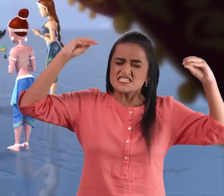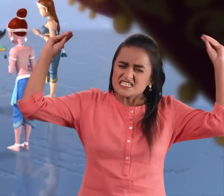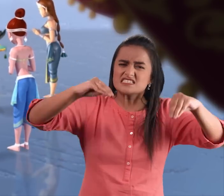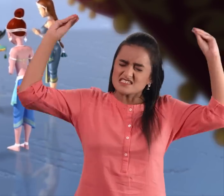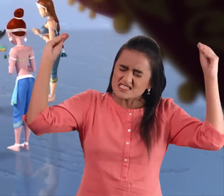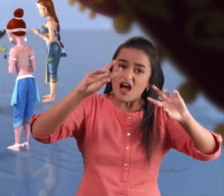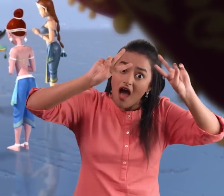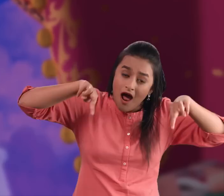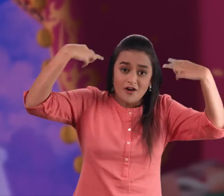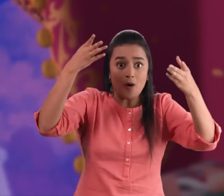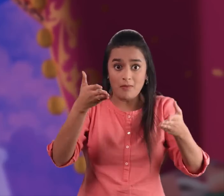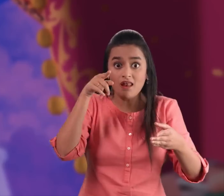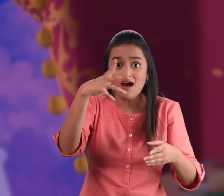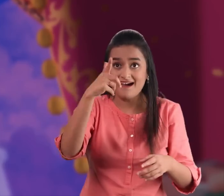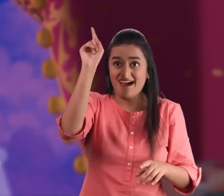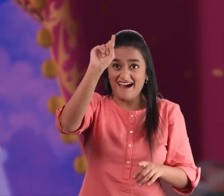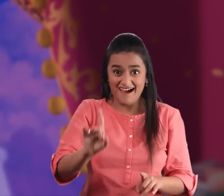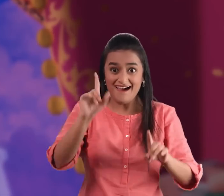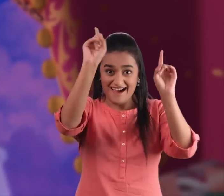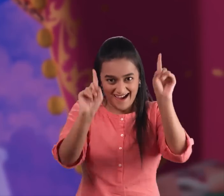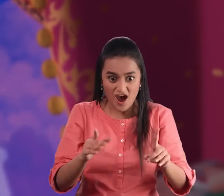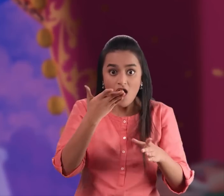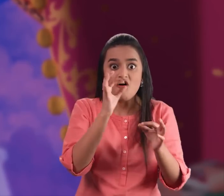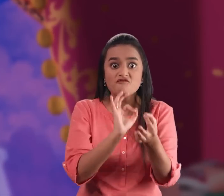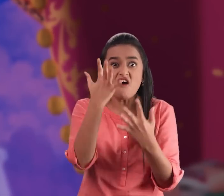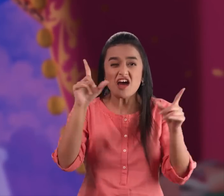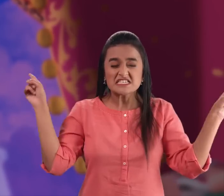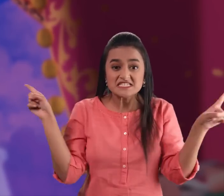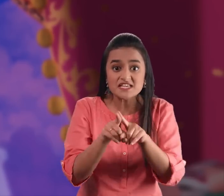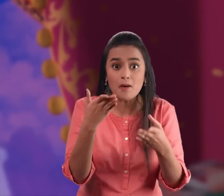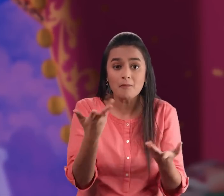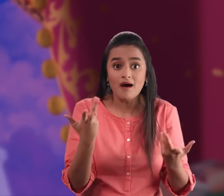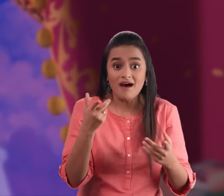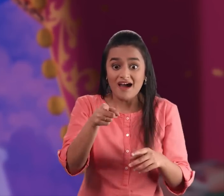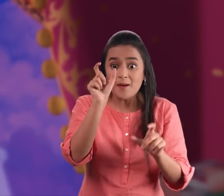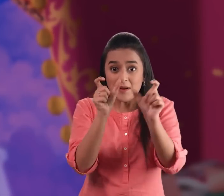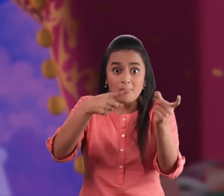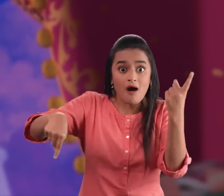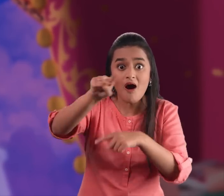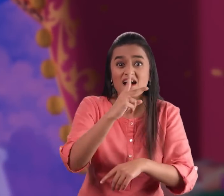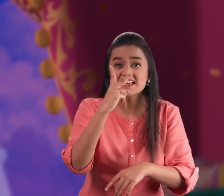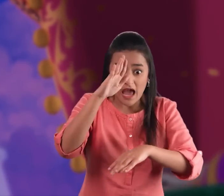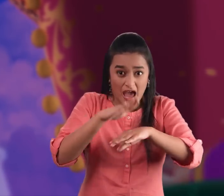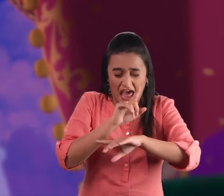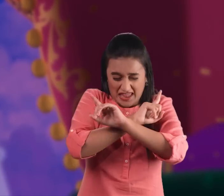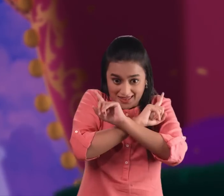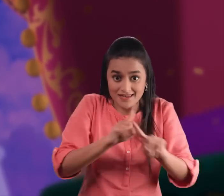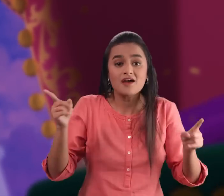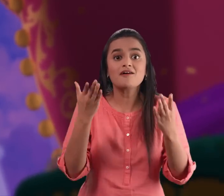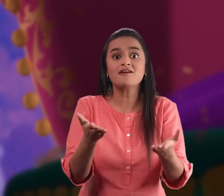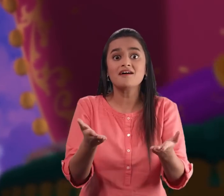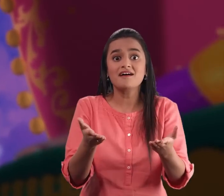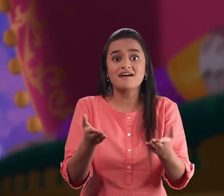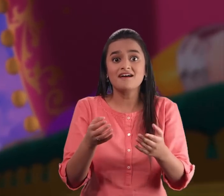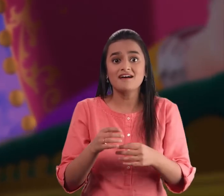से तूफान मचा रखा है, जिसमें आग की तरह बिजली कड़क रही है और घनघोर वर्षा हो रही है। मनुष्य ने